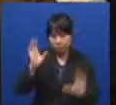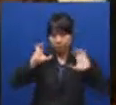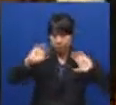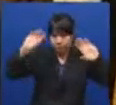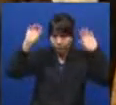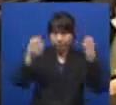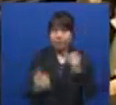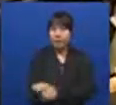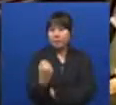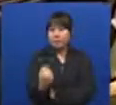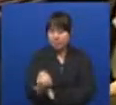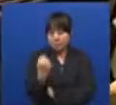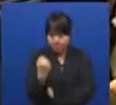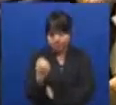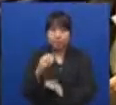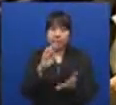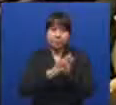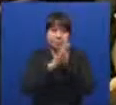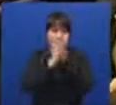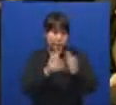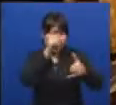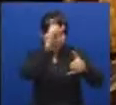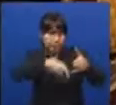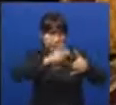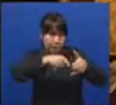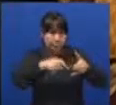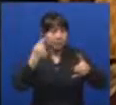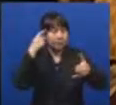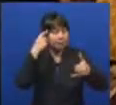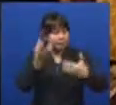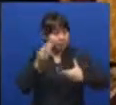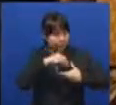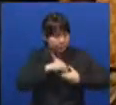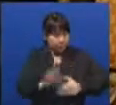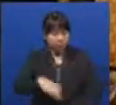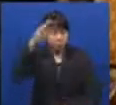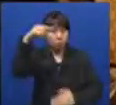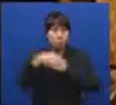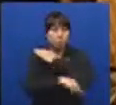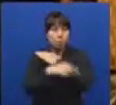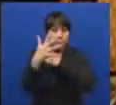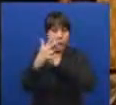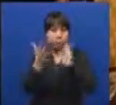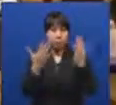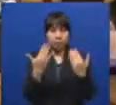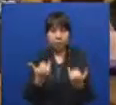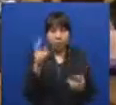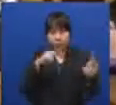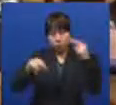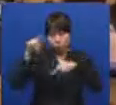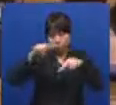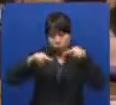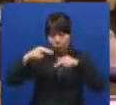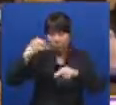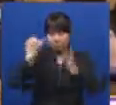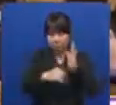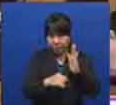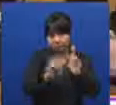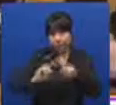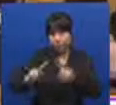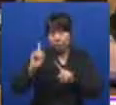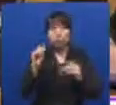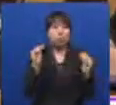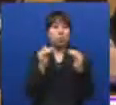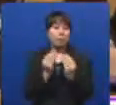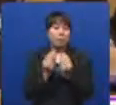ให้มีความเข้มแข็งและปรับเปลี่ยนพฤติกรรมสร้างจิตสำนึกโตไปไม่โกงขณะเดียวกันการตรวจสอบเอาผิดต้องให้ความเป็นธร